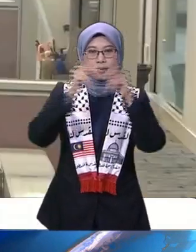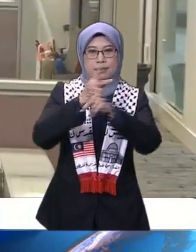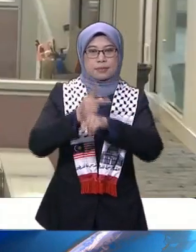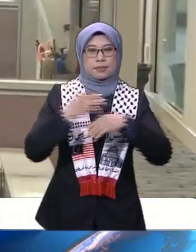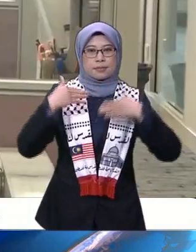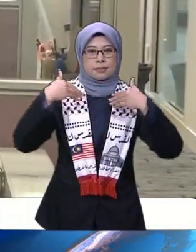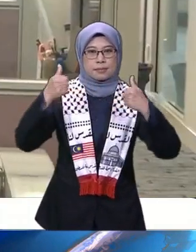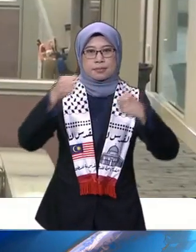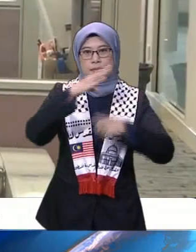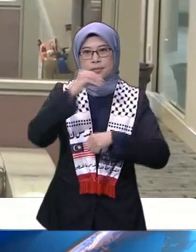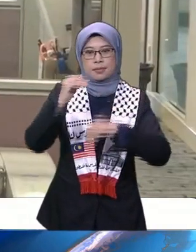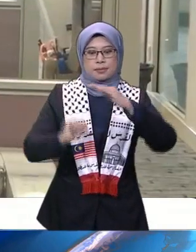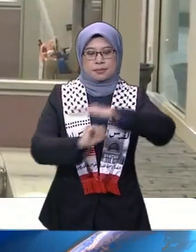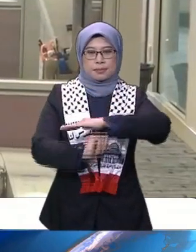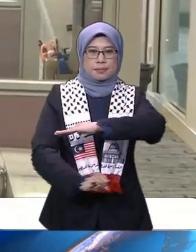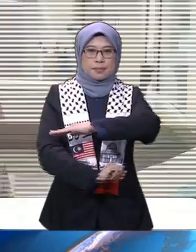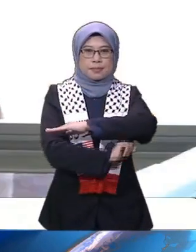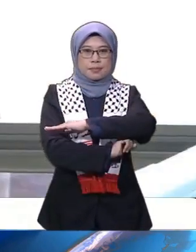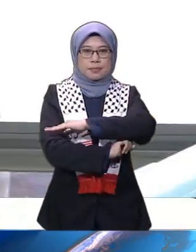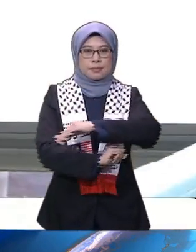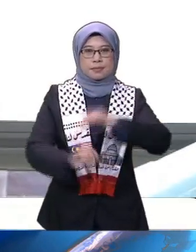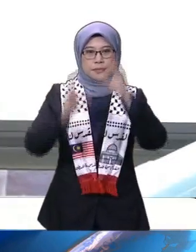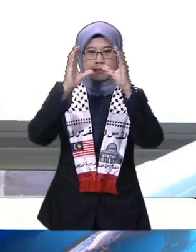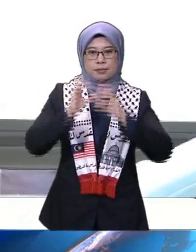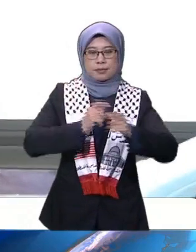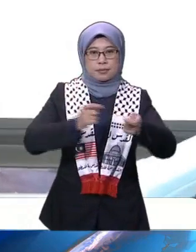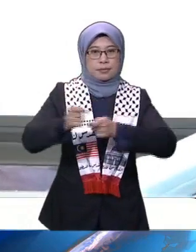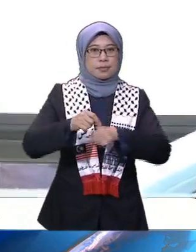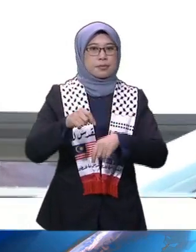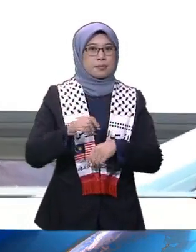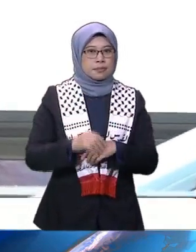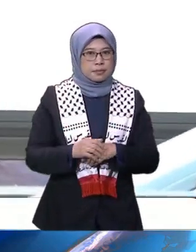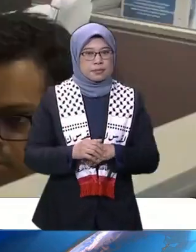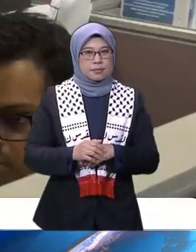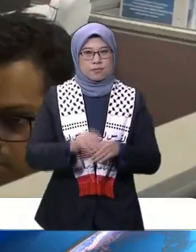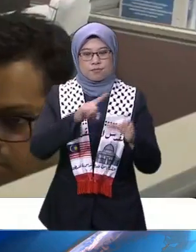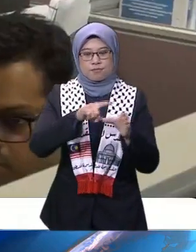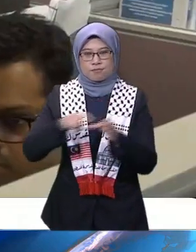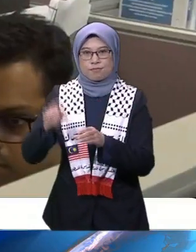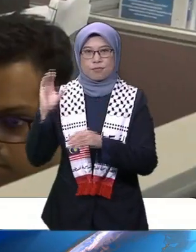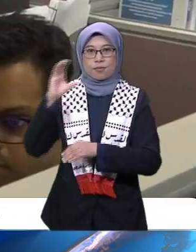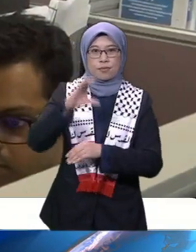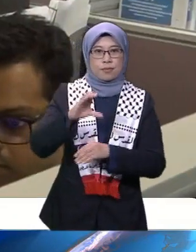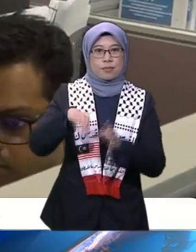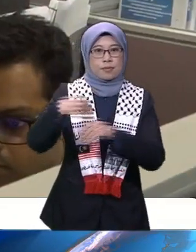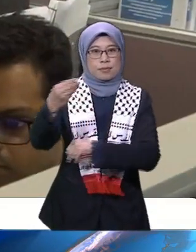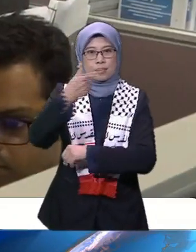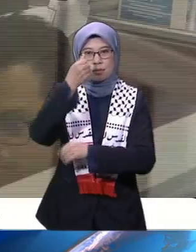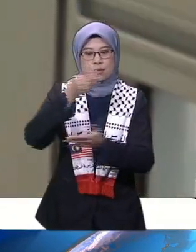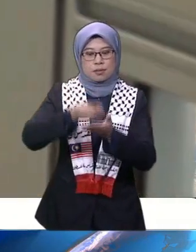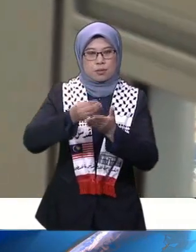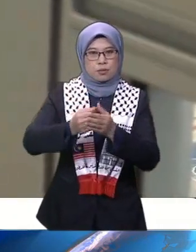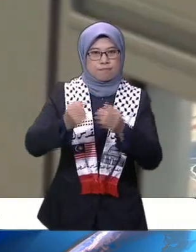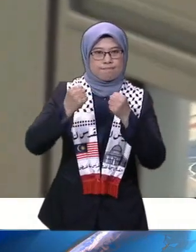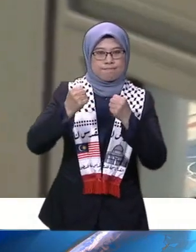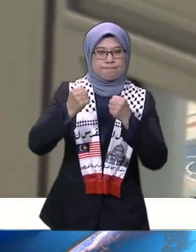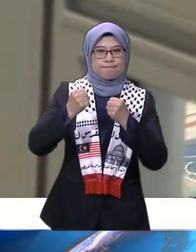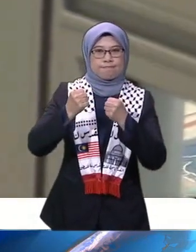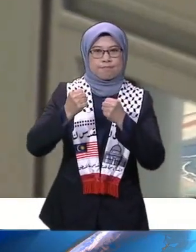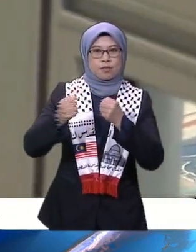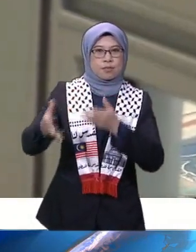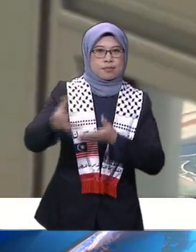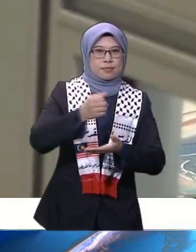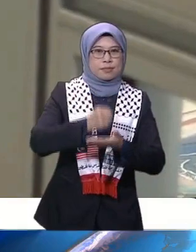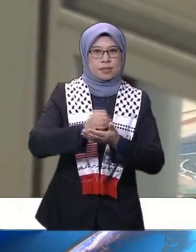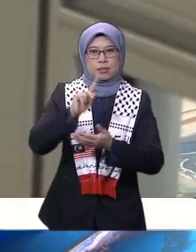penjagaan kesihatan dan infrastruktur. Strategi pentadbiran semasa juga akan menarik minat pelabur asing kerana kedudukan kewangan lebih kukuh akan